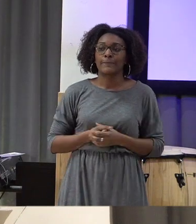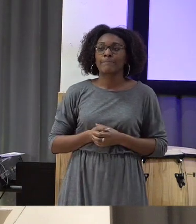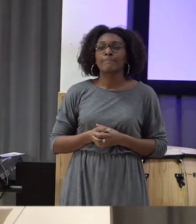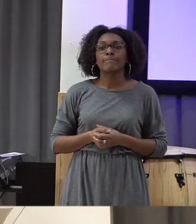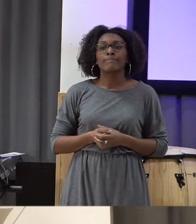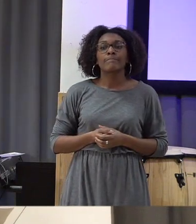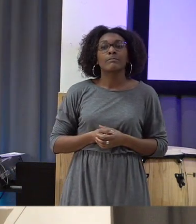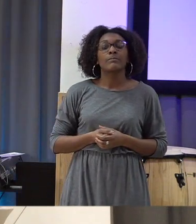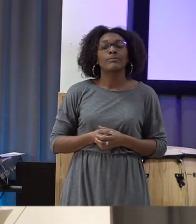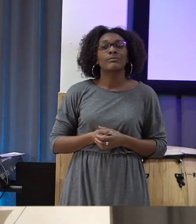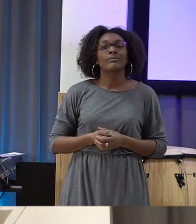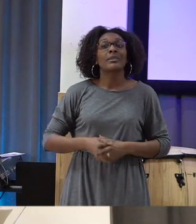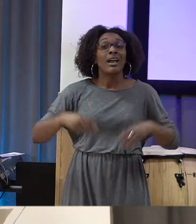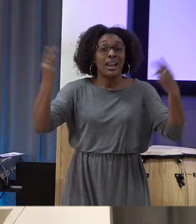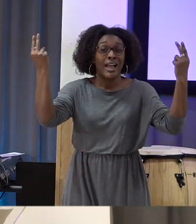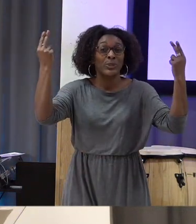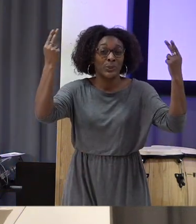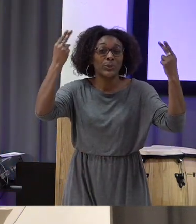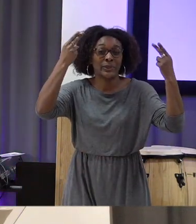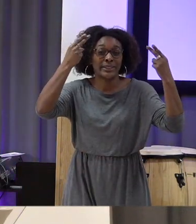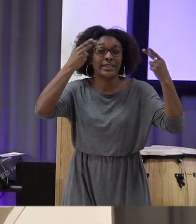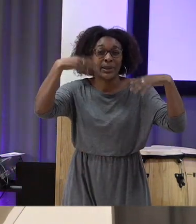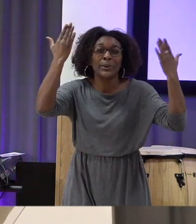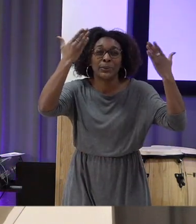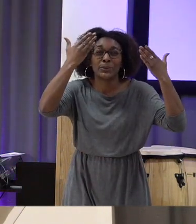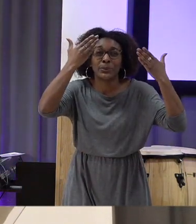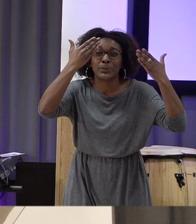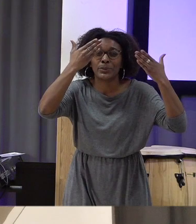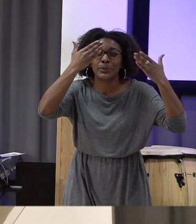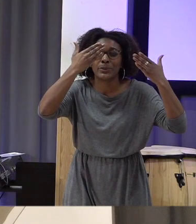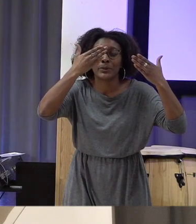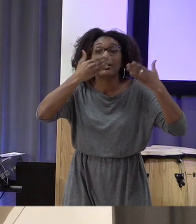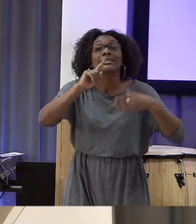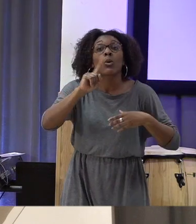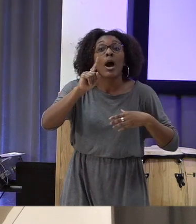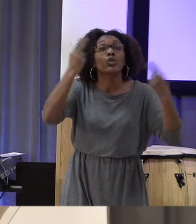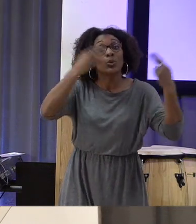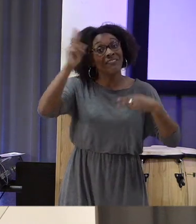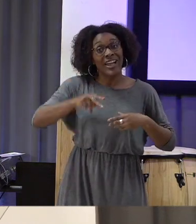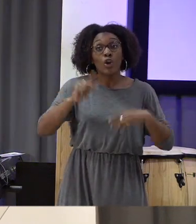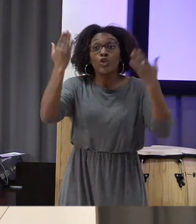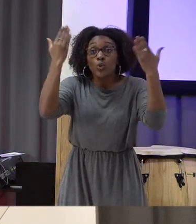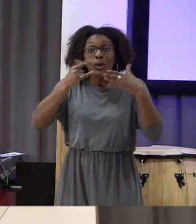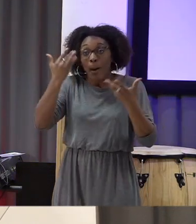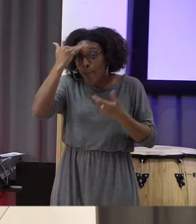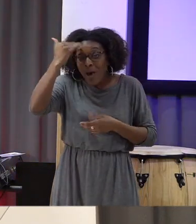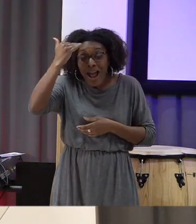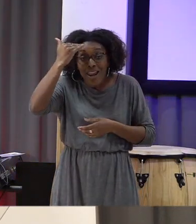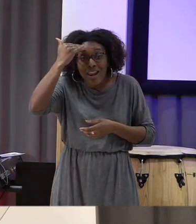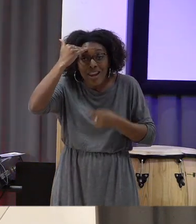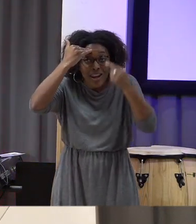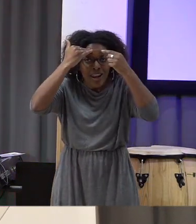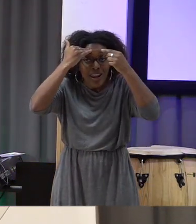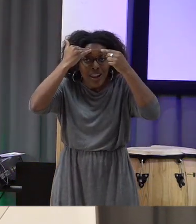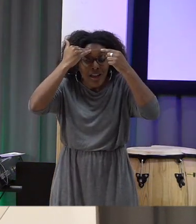La nuit est fort avancée. Nuit morale qui a commencé lorsque celui